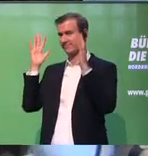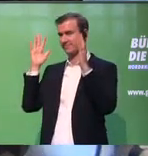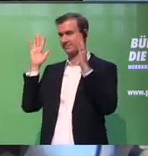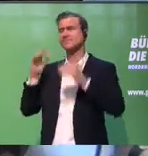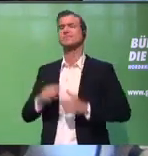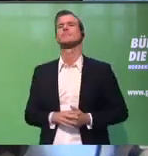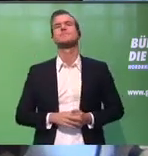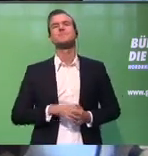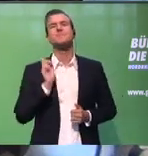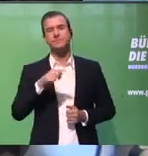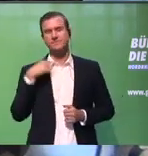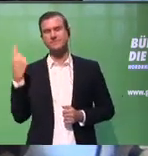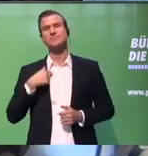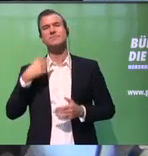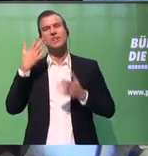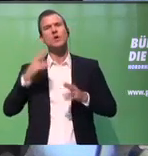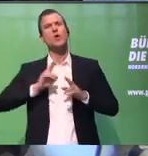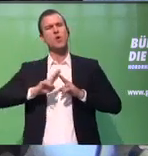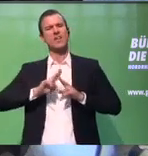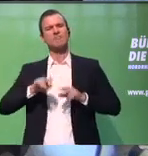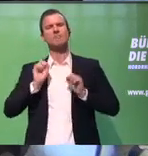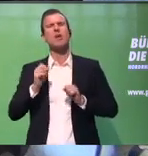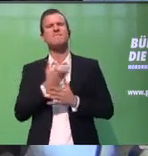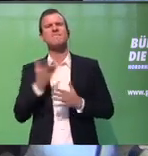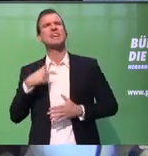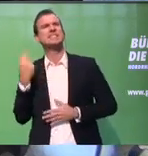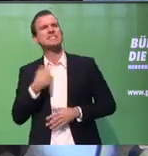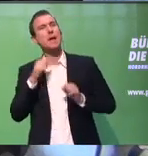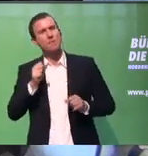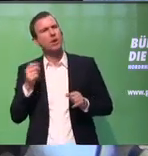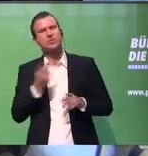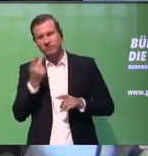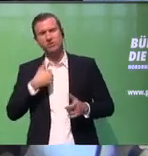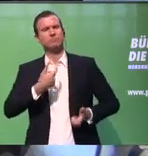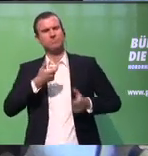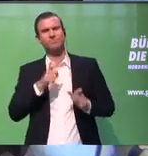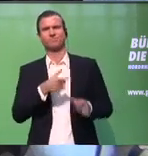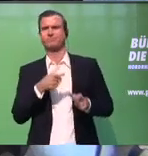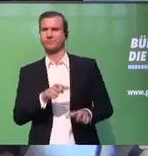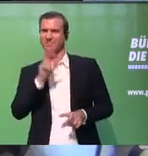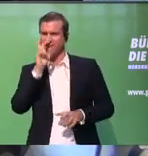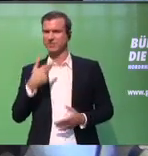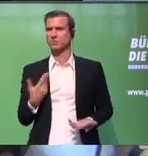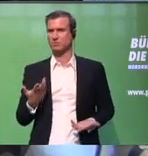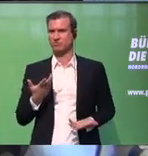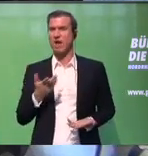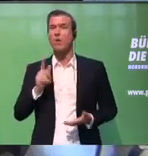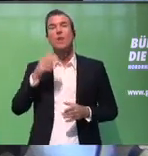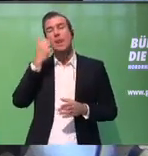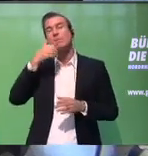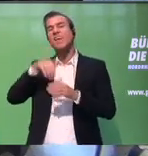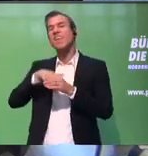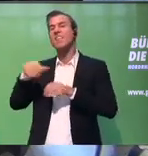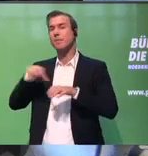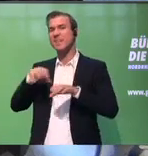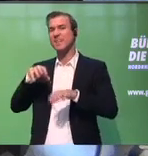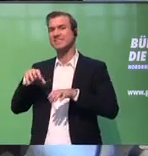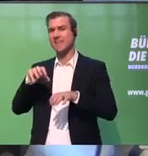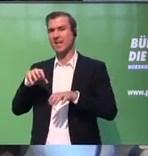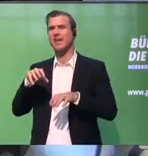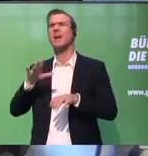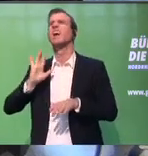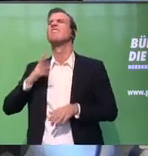wir werden diese Korrektivmöglichkeiten, die wir da haben, offensiv nutzen. Und, liebe Innenminister, da brauche ich die weibliche Form